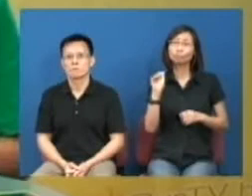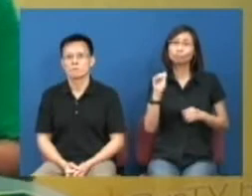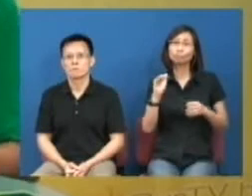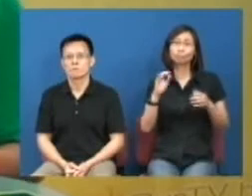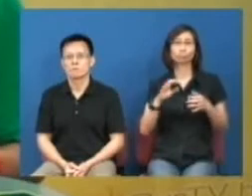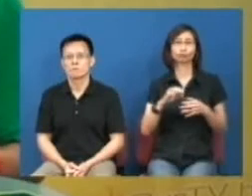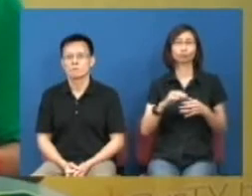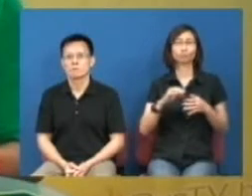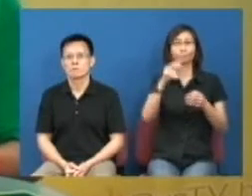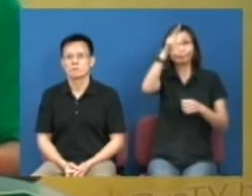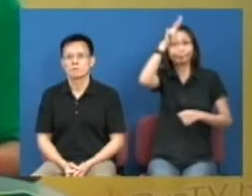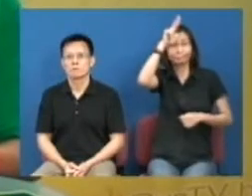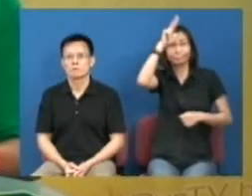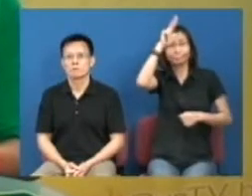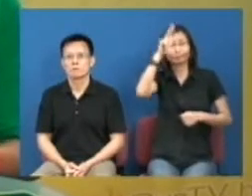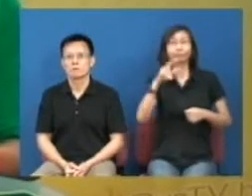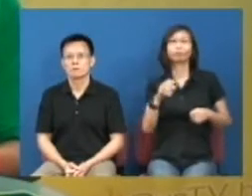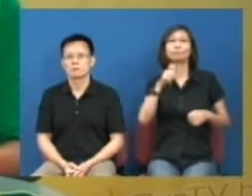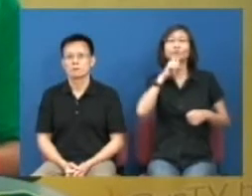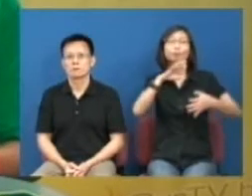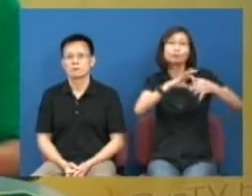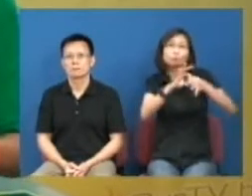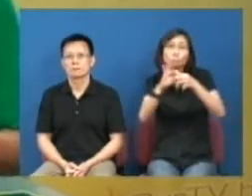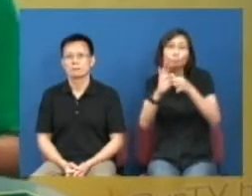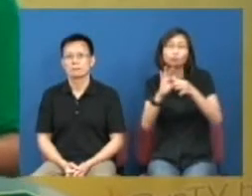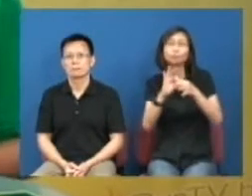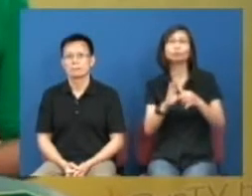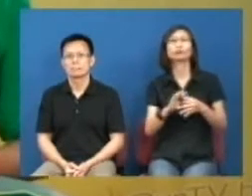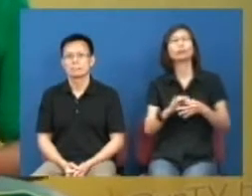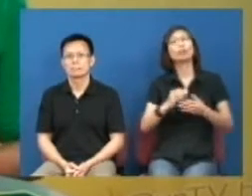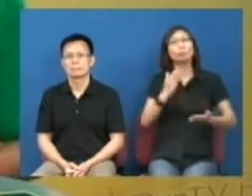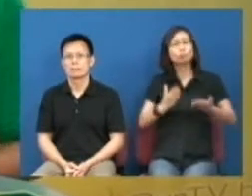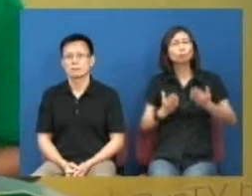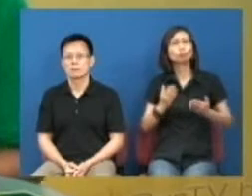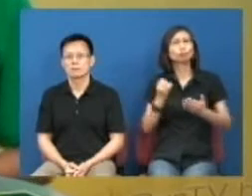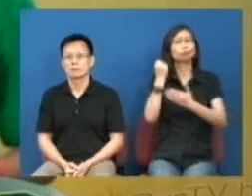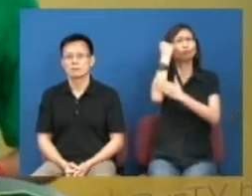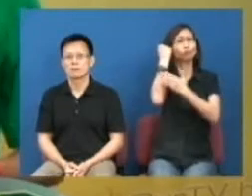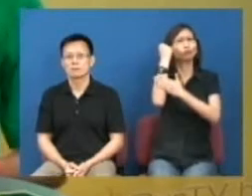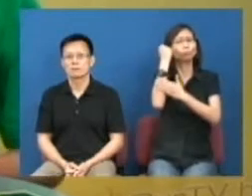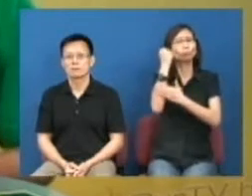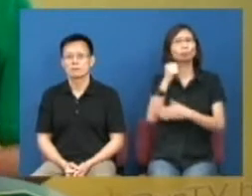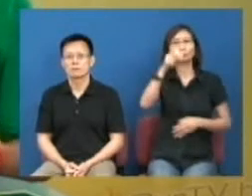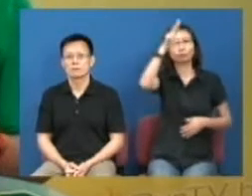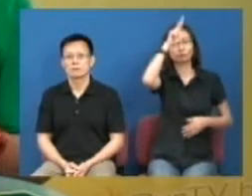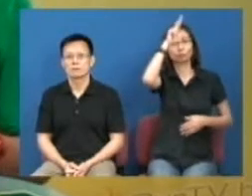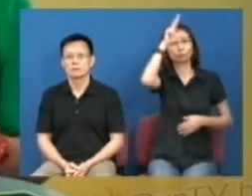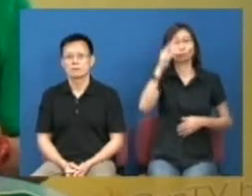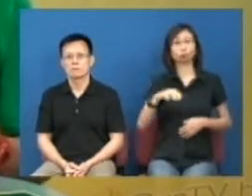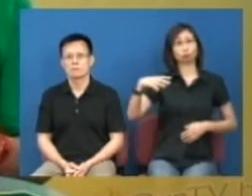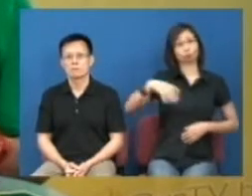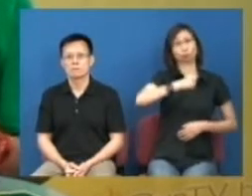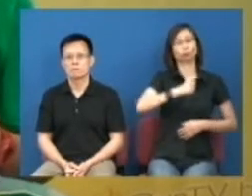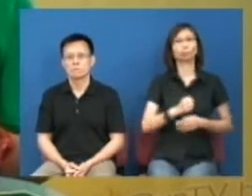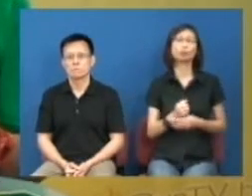謂瓜葛啦，即係可能就係話示威嗰陣可能所謂衝擊到一啲即係政府官員啦，又或者甚至可能喺一啲公開場